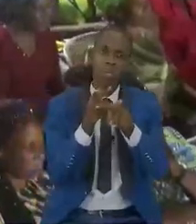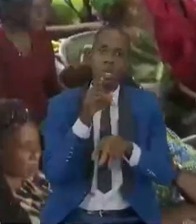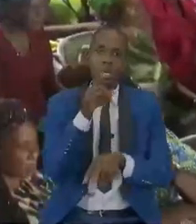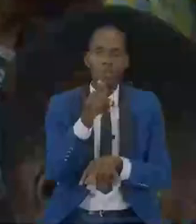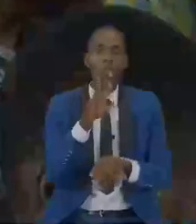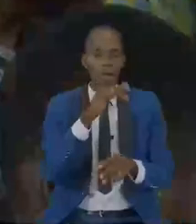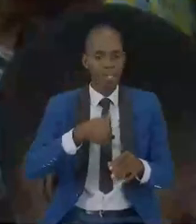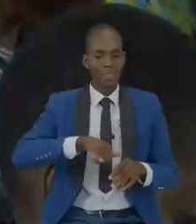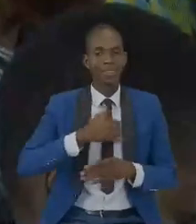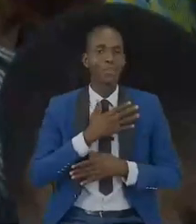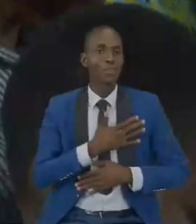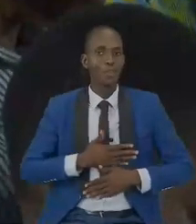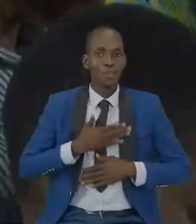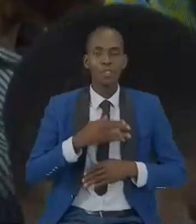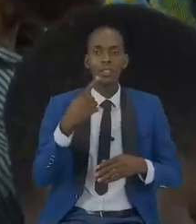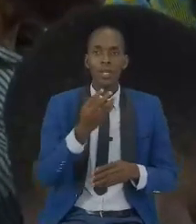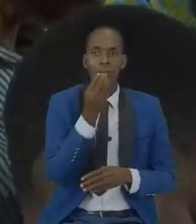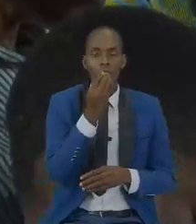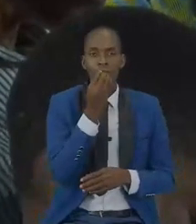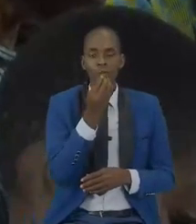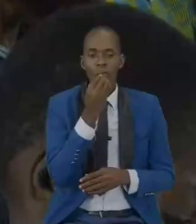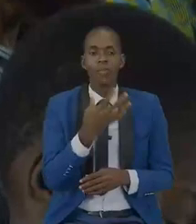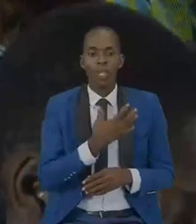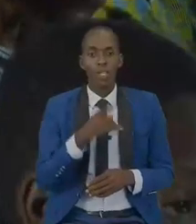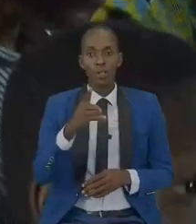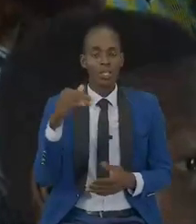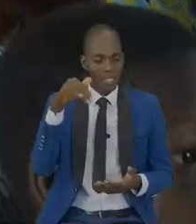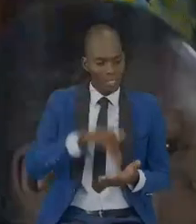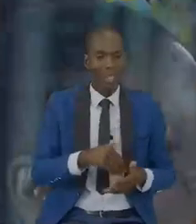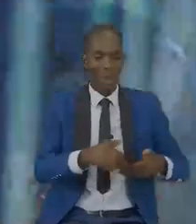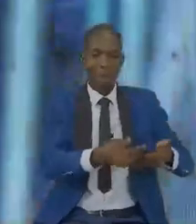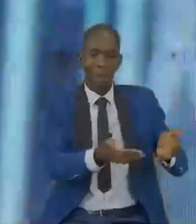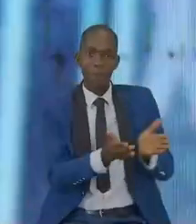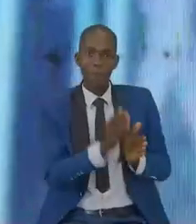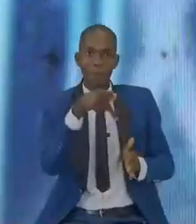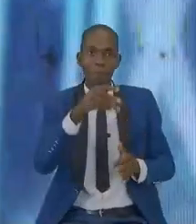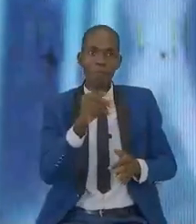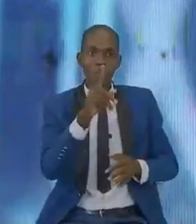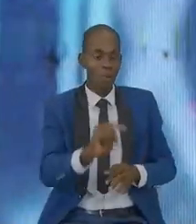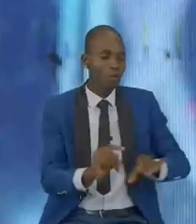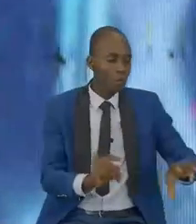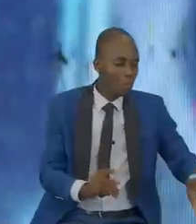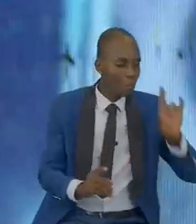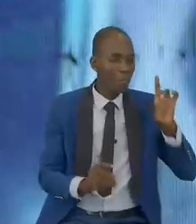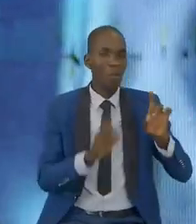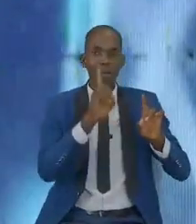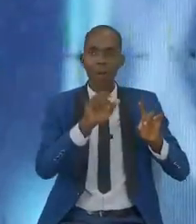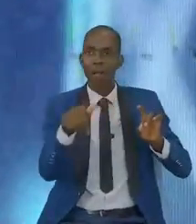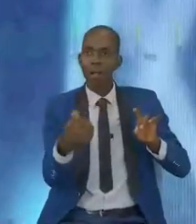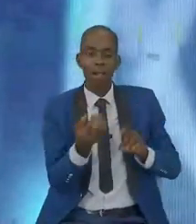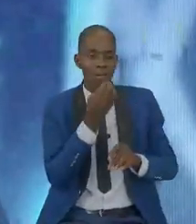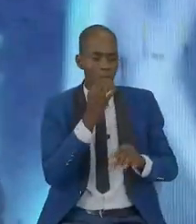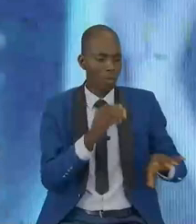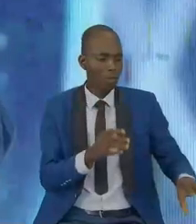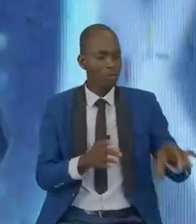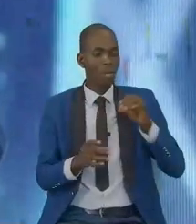maman te regarde et tu continues de marcher, la viande volée, tu remets ta main